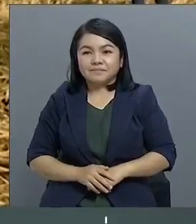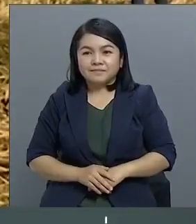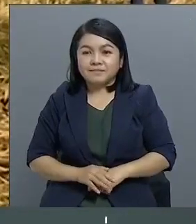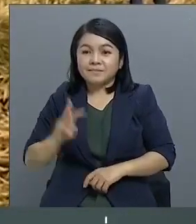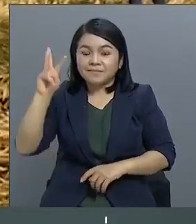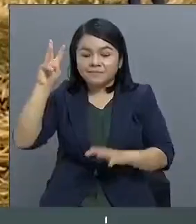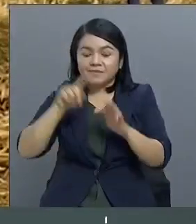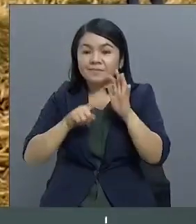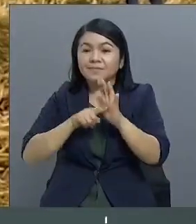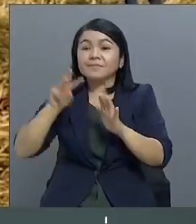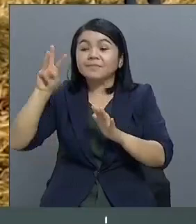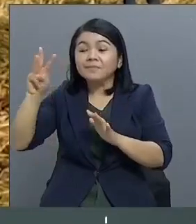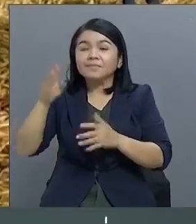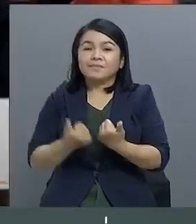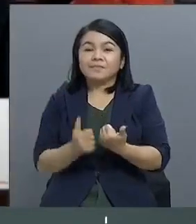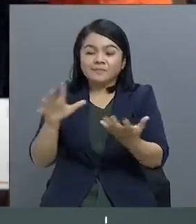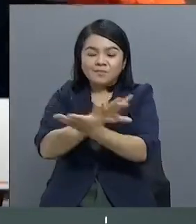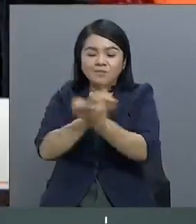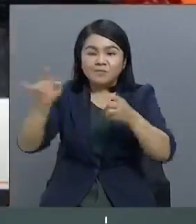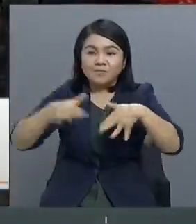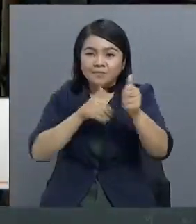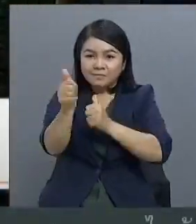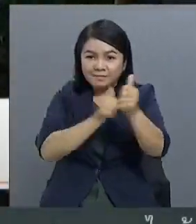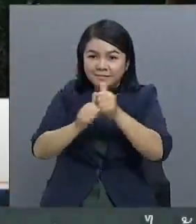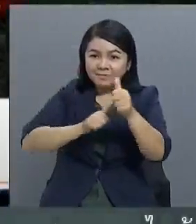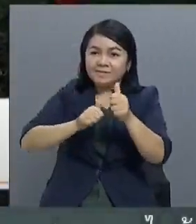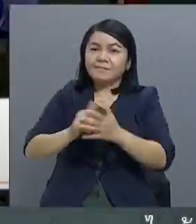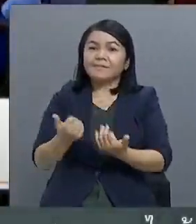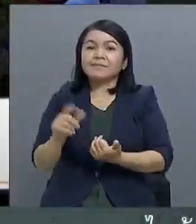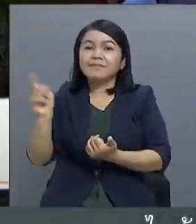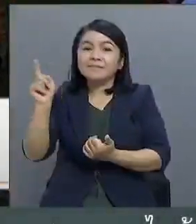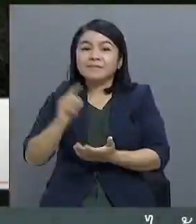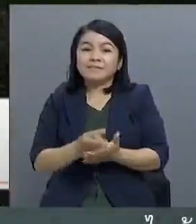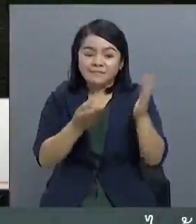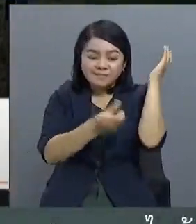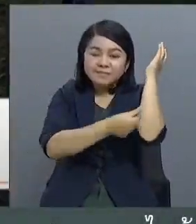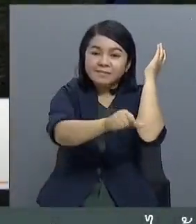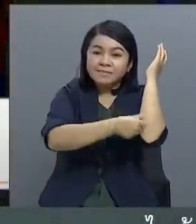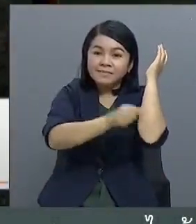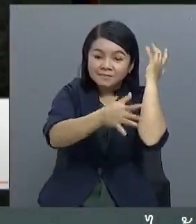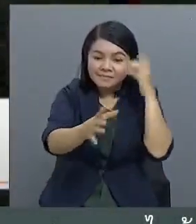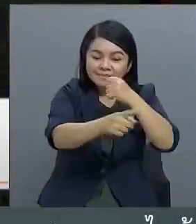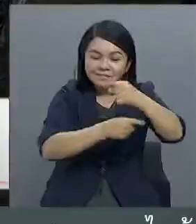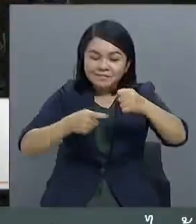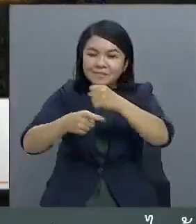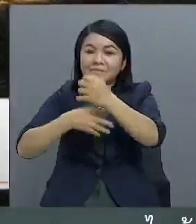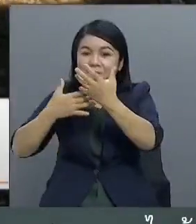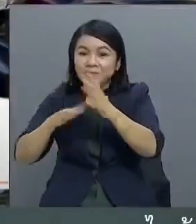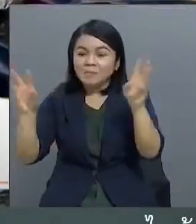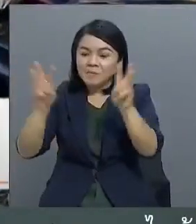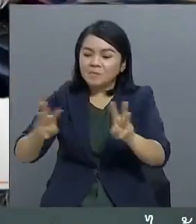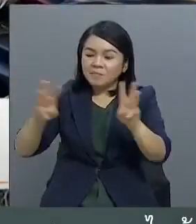นี่คือกิจกรรมงานประเพณีแข่งว่าวนาข้าวเสียของจังหวัดตรังค่ะก็ทำให้คนในพื้น